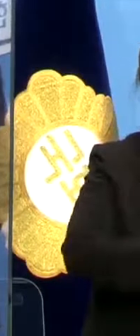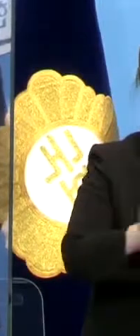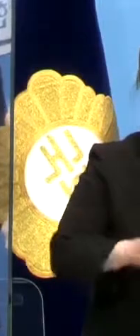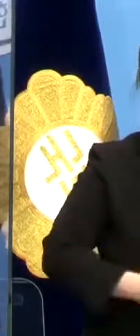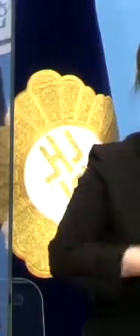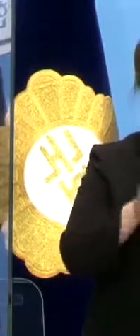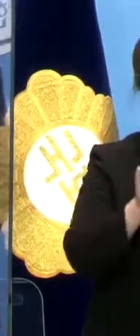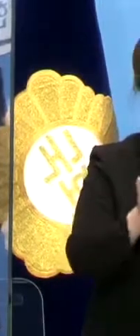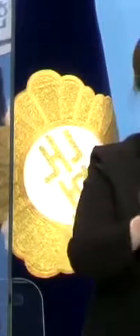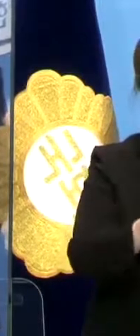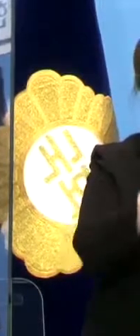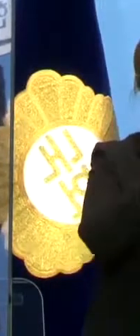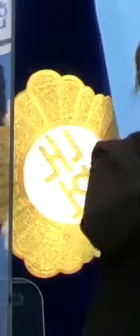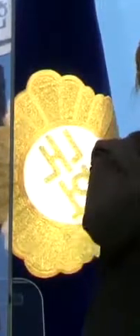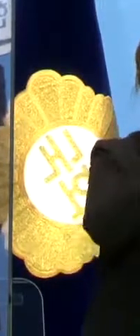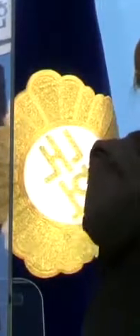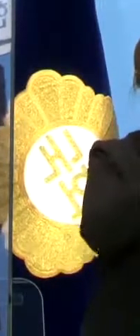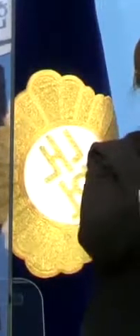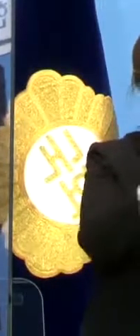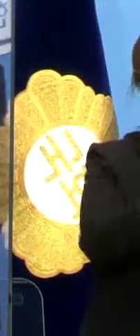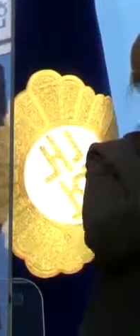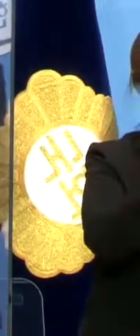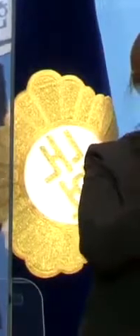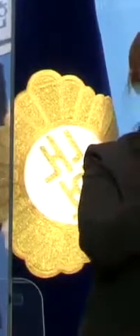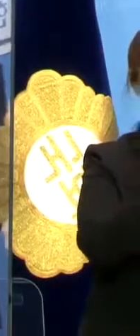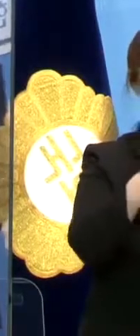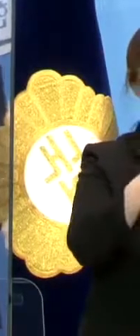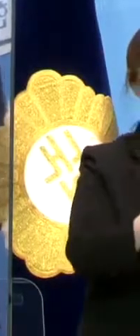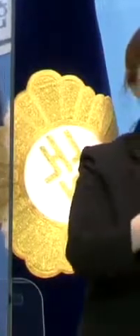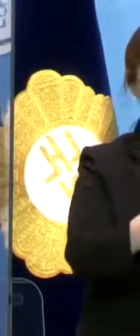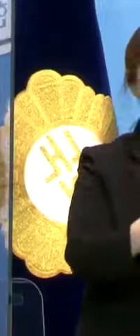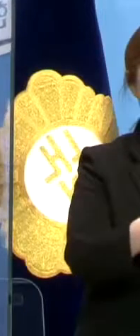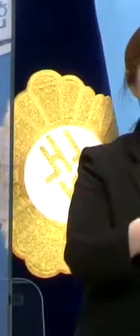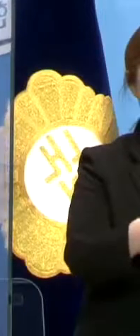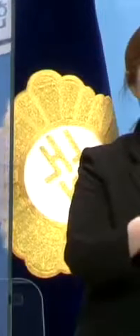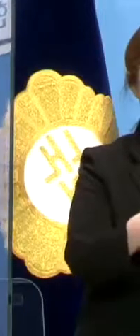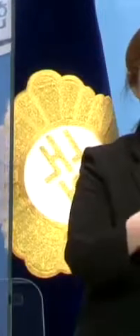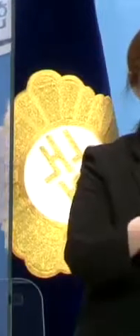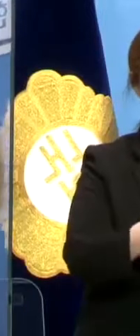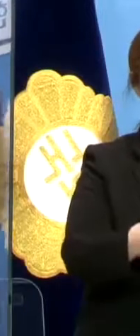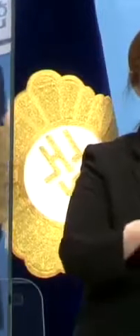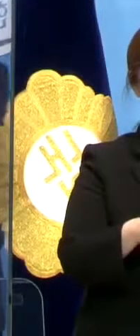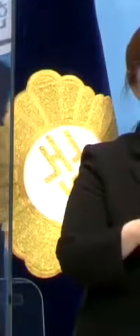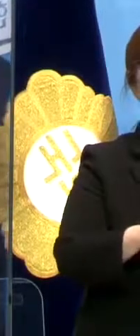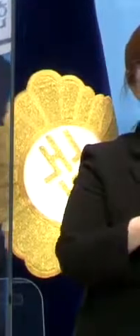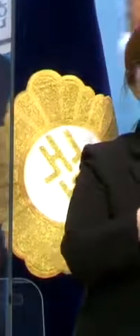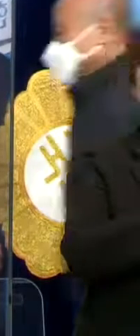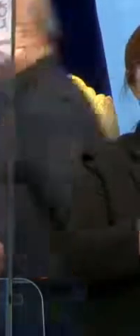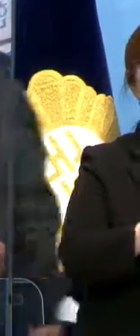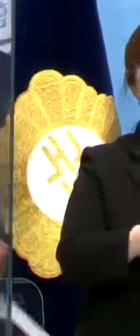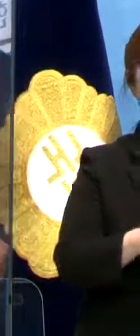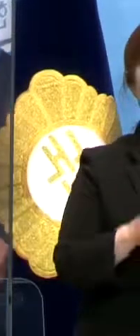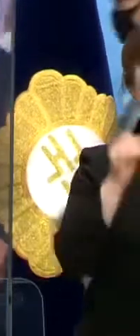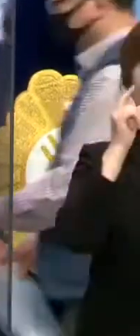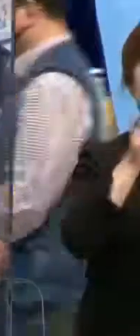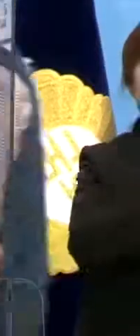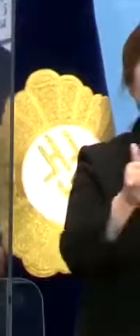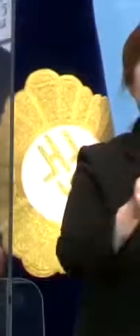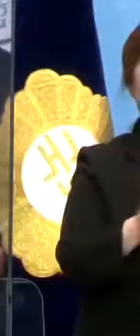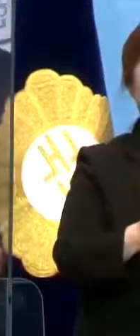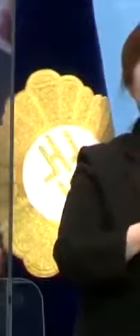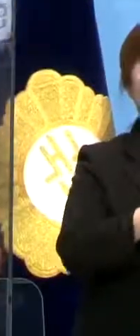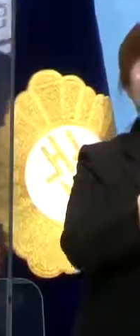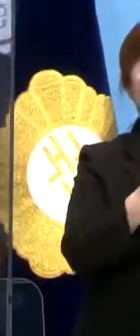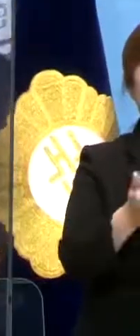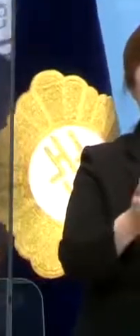아 오늘이 전태일 열사가 산하 1 g50 찌기 50주 개가 되는 날인데요 손에 쉬웠던